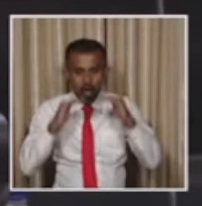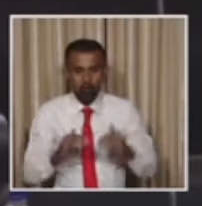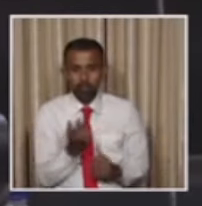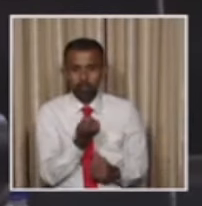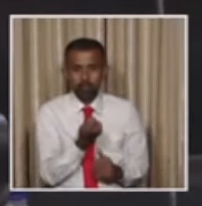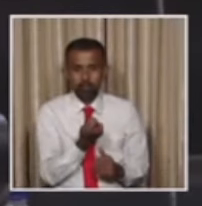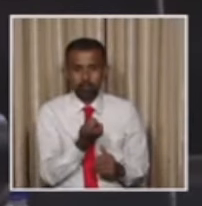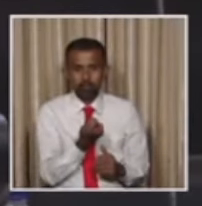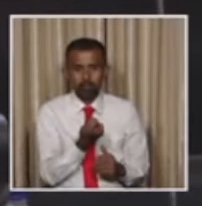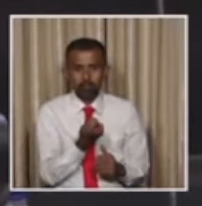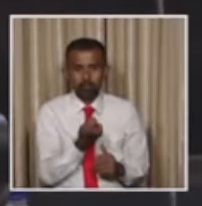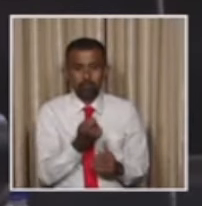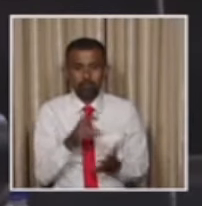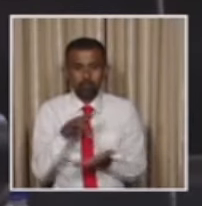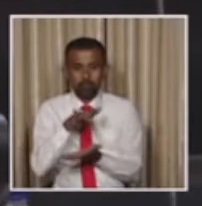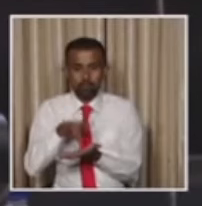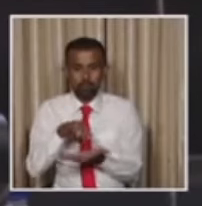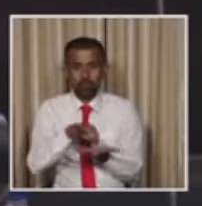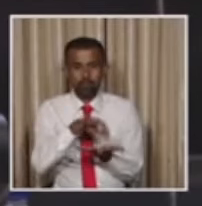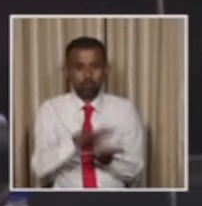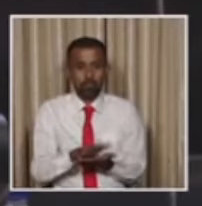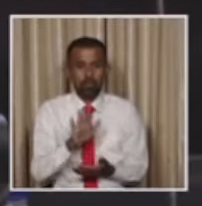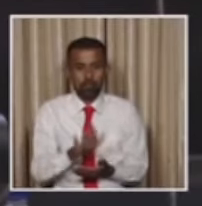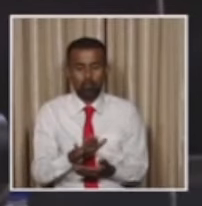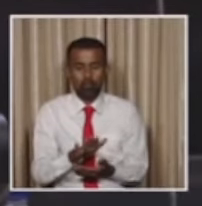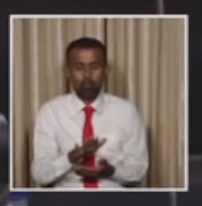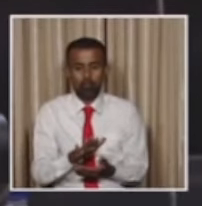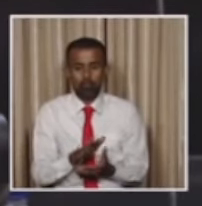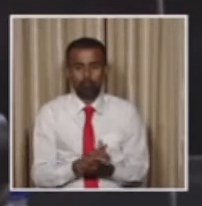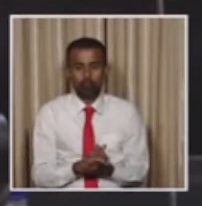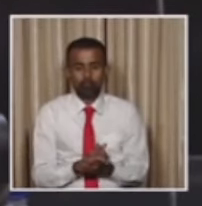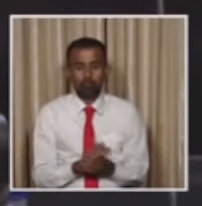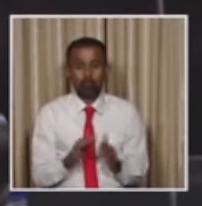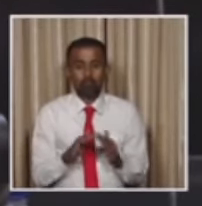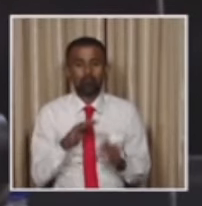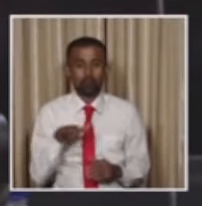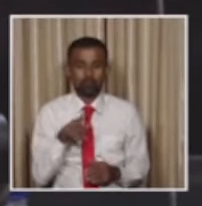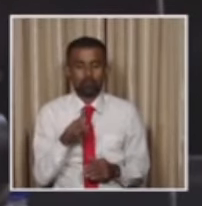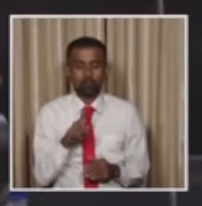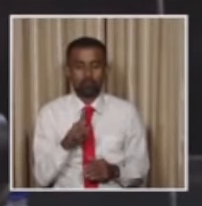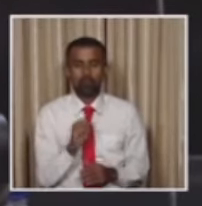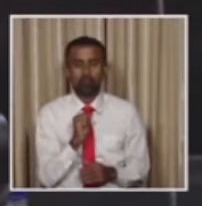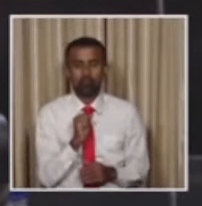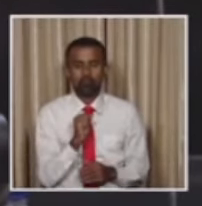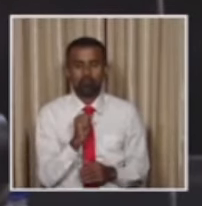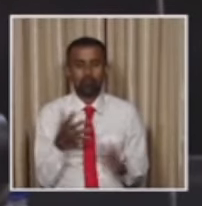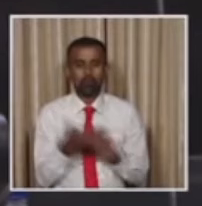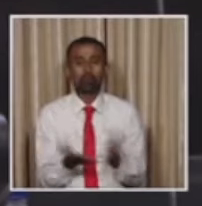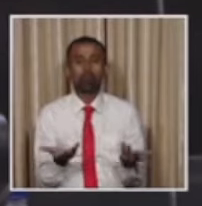අවම මිලක් ස්වාධීනව තීරණය විය යුතුයි යම් කිසි වත්කමකට කියලා. ඇයි මොකද්ද මේක තියෙන